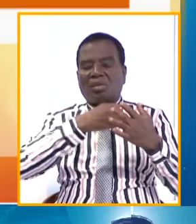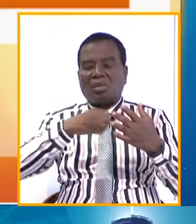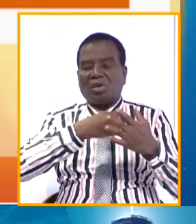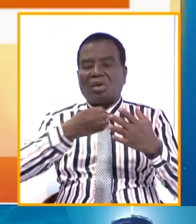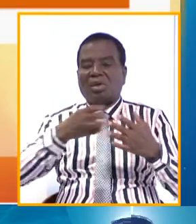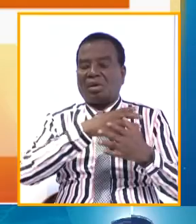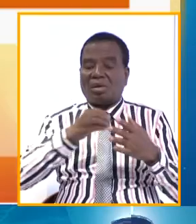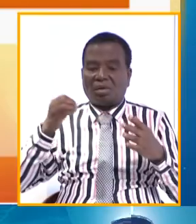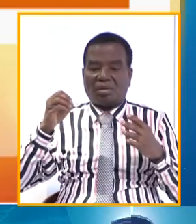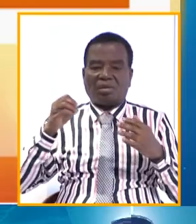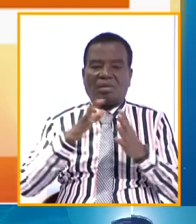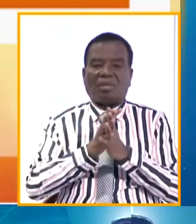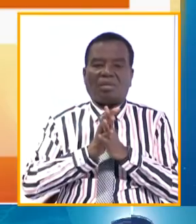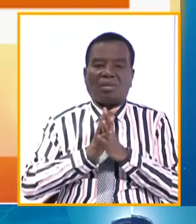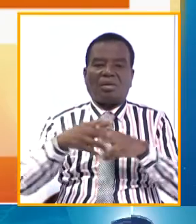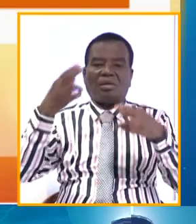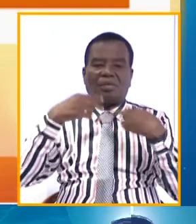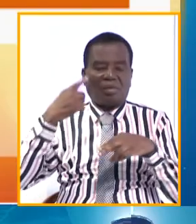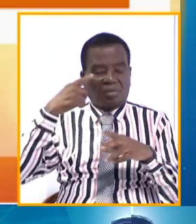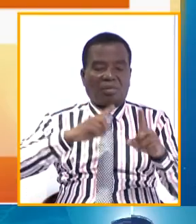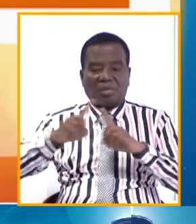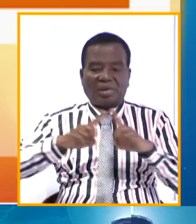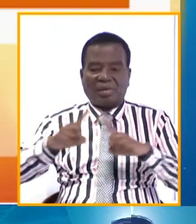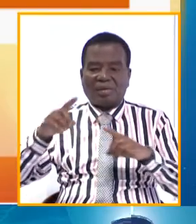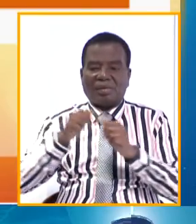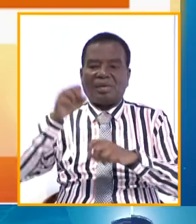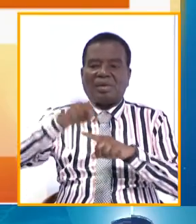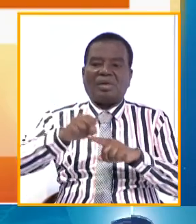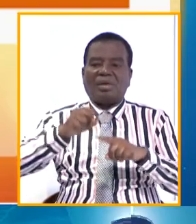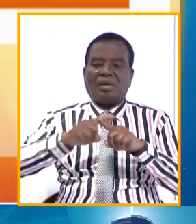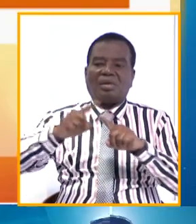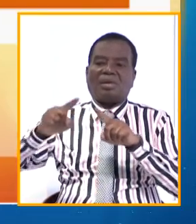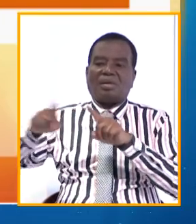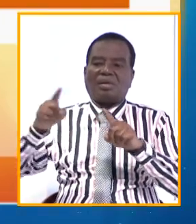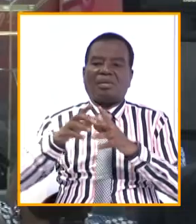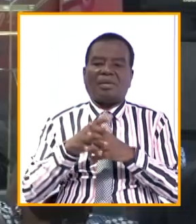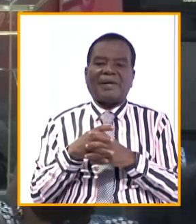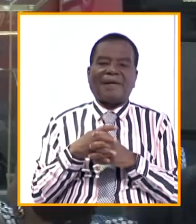Show déménagent des studios et viendront à vous avec des sujets tout aussi variés. Reportage.